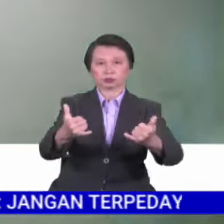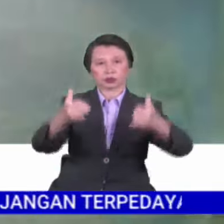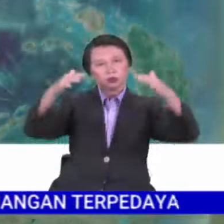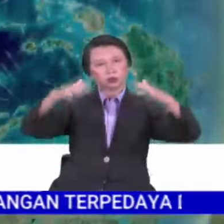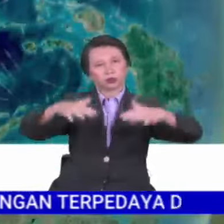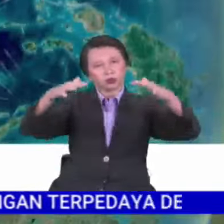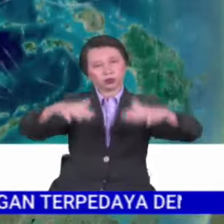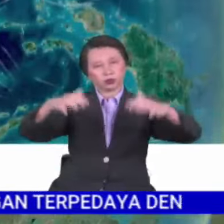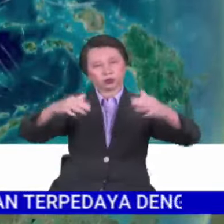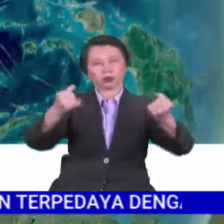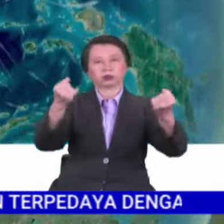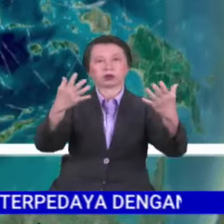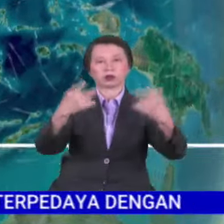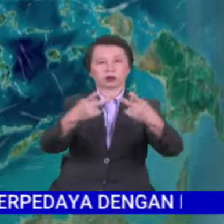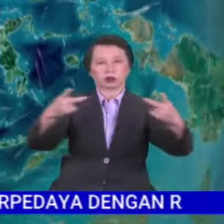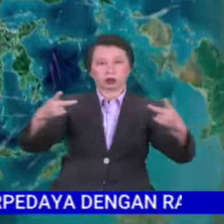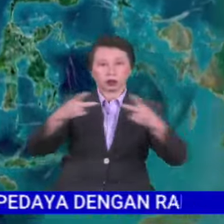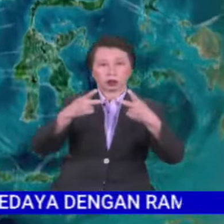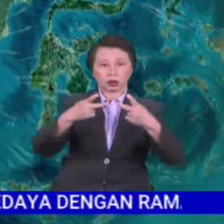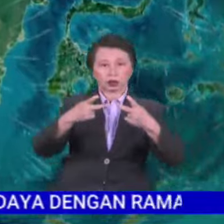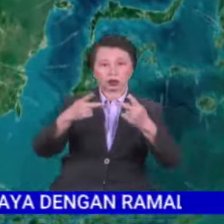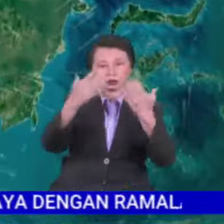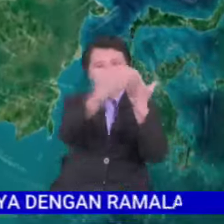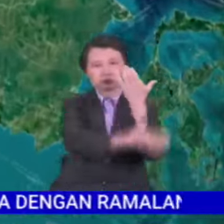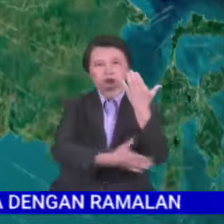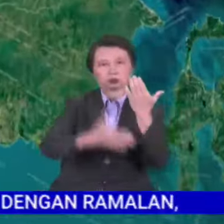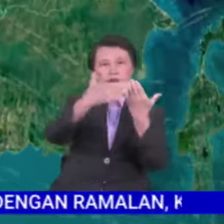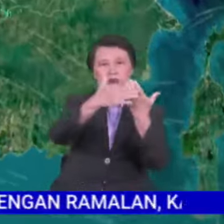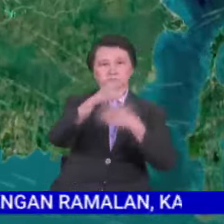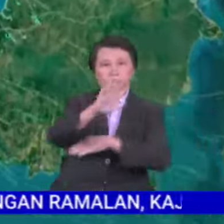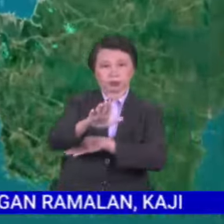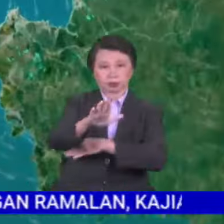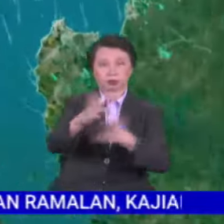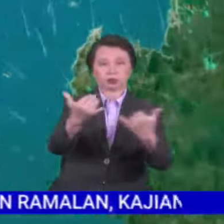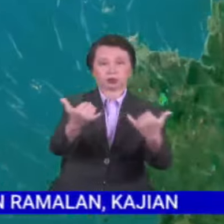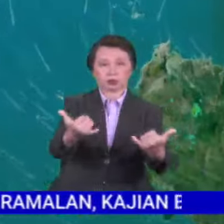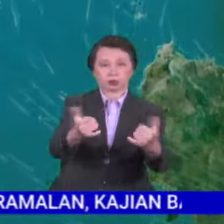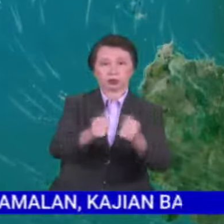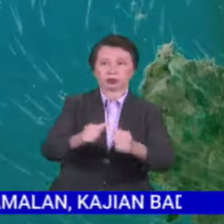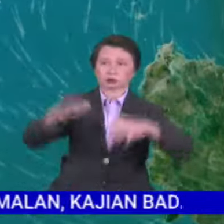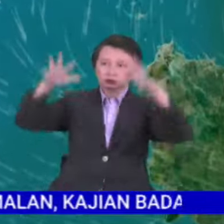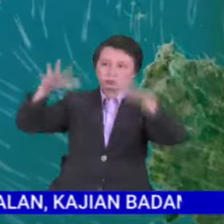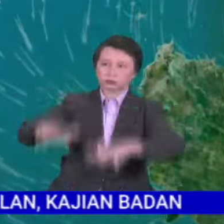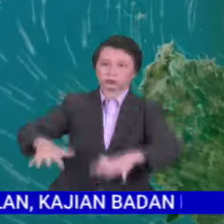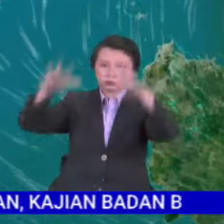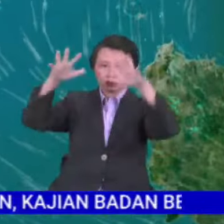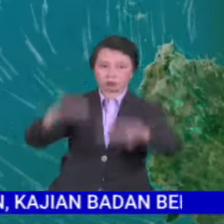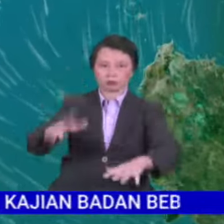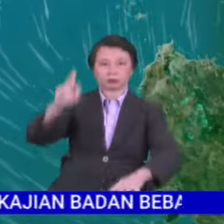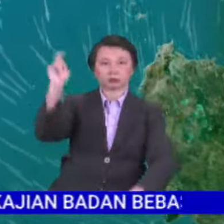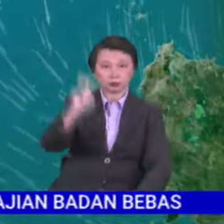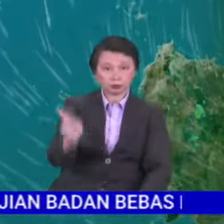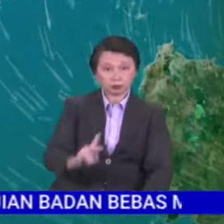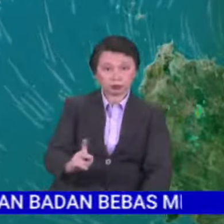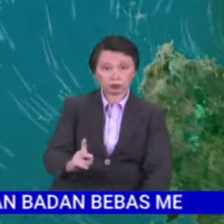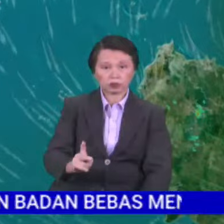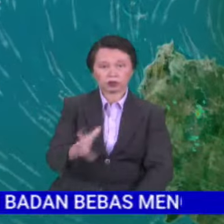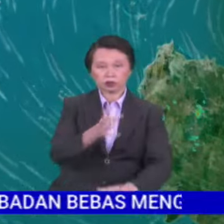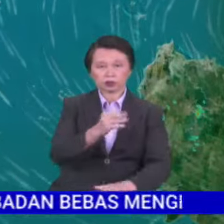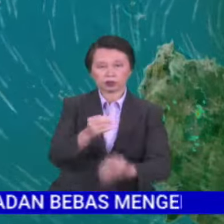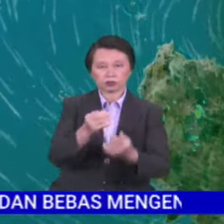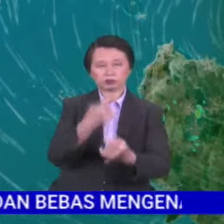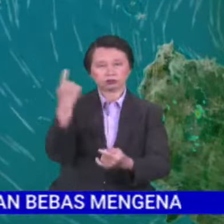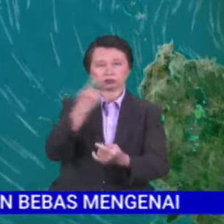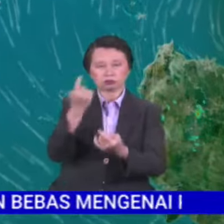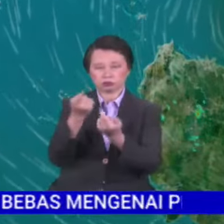di kebanyakan kawasan melibatkan semenanjung Malaysia pada petang ini dengan hujan beserta terbuk petir. Dicerap sedang